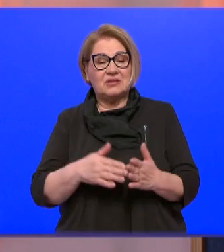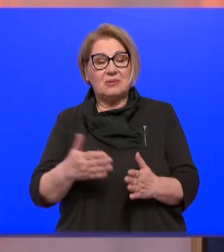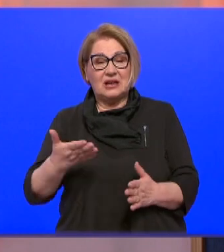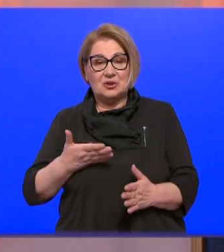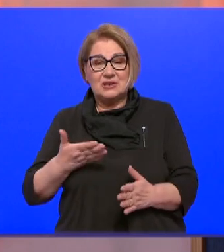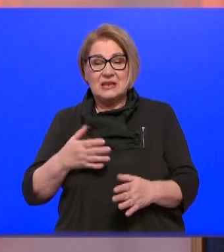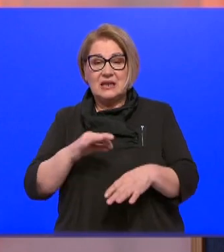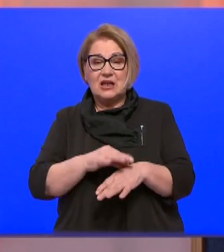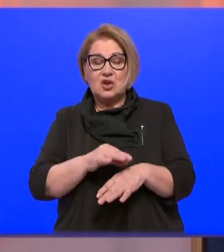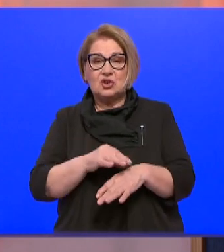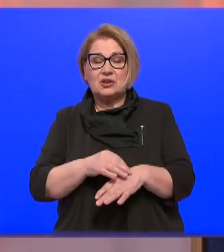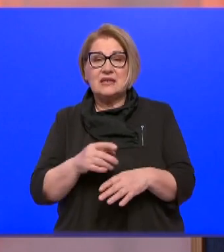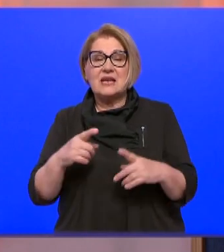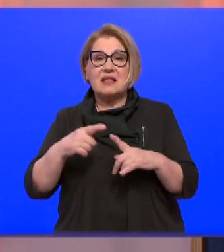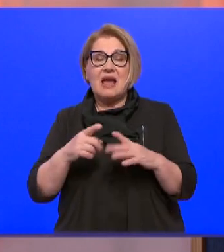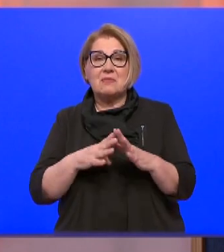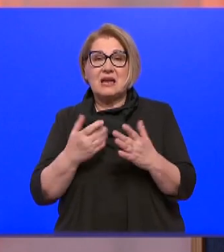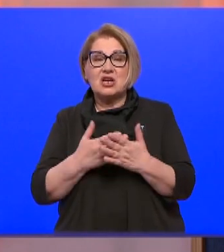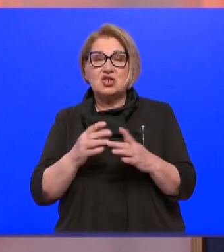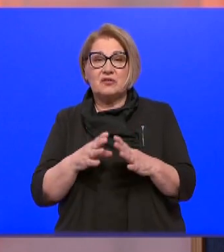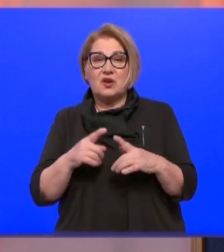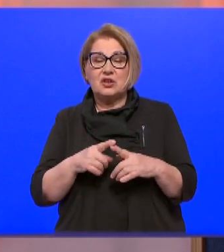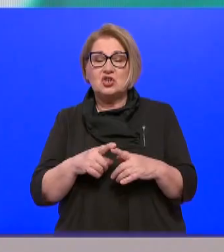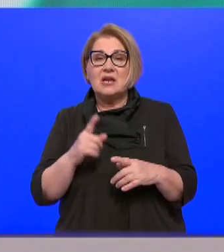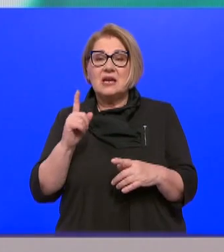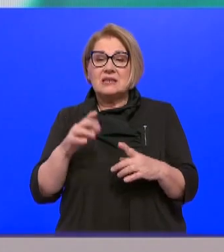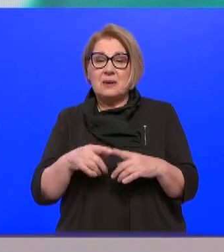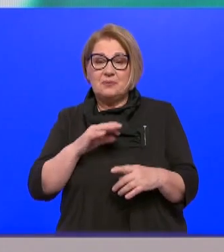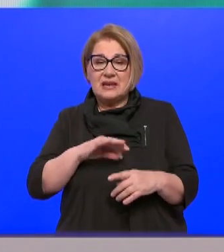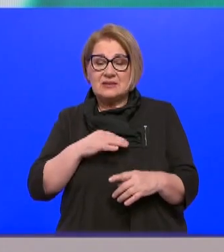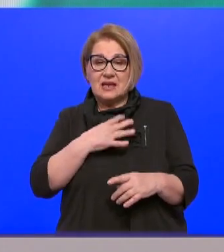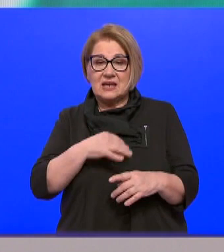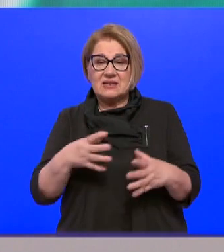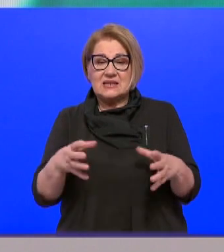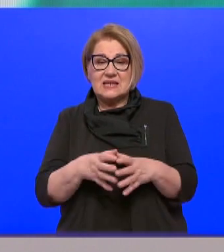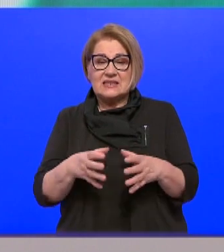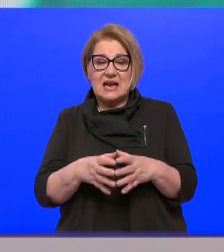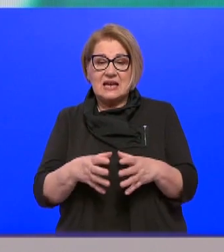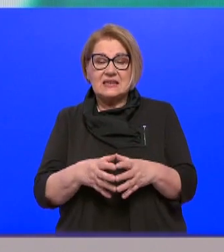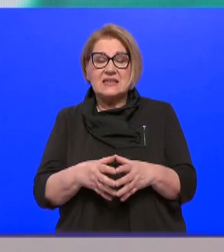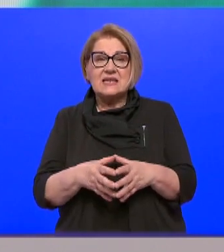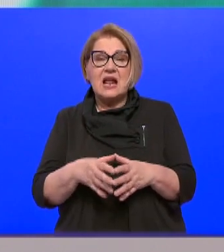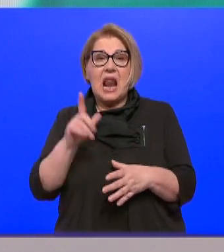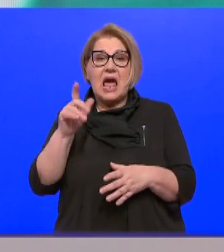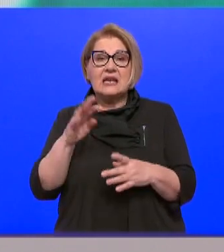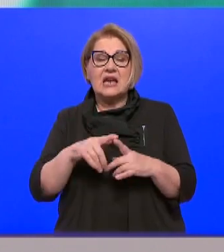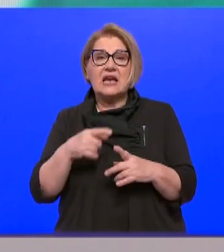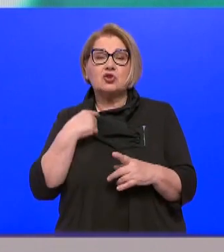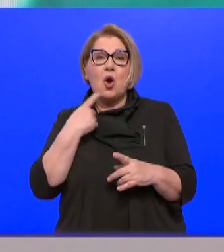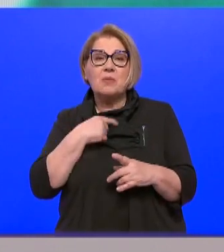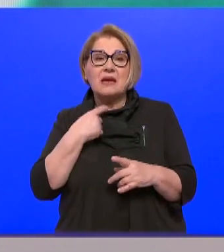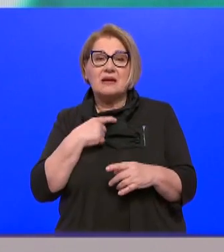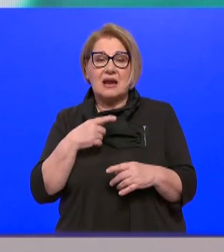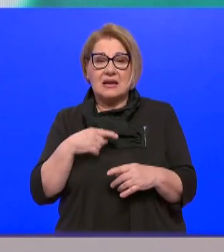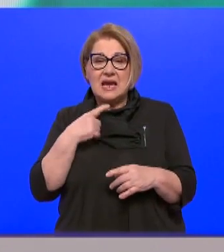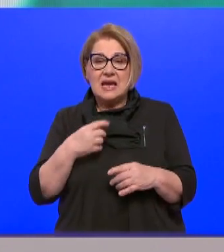nama je i doktorica znanosti Tamara Živković-Ivanović, logopedinja, predsjednica Hrvatske zajednice laringektomiranih osoba i osnivačica